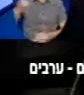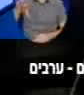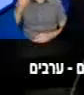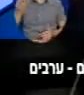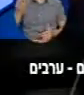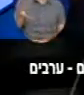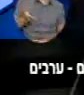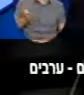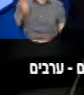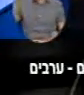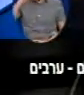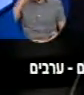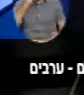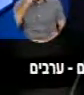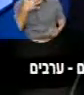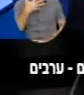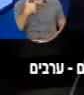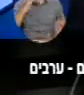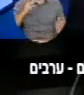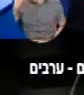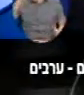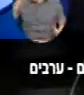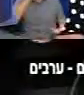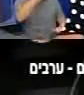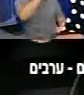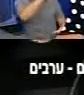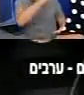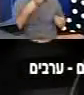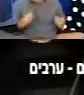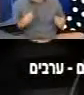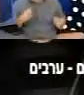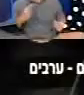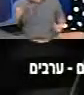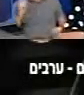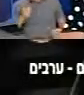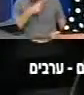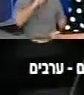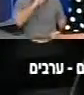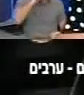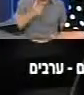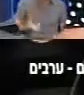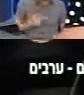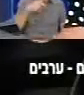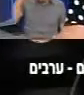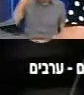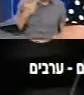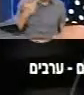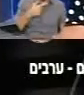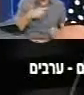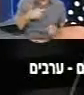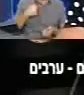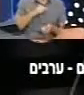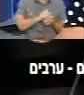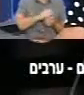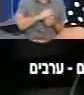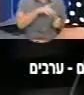איך להחליט. אחת סיפרה לנו שהיא עשתה הגרלה, כי כבר לא ידע איך להחליט בין האופציות הטובות שלה. ערבים, הם נשארים, אם מקום ההתמחות